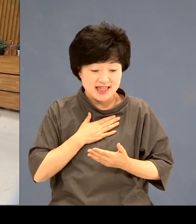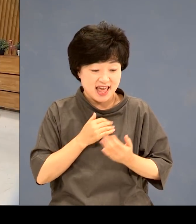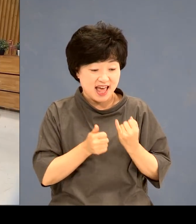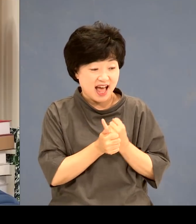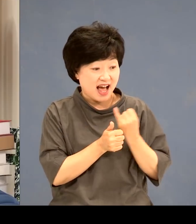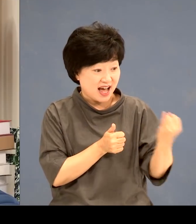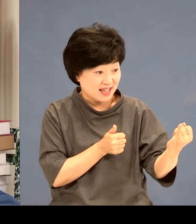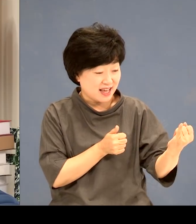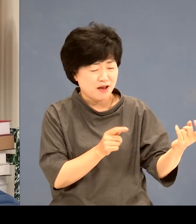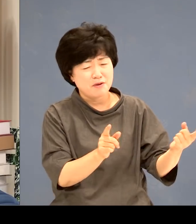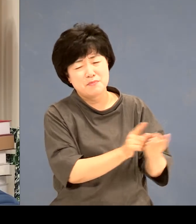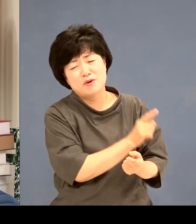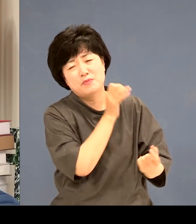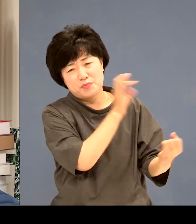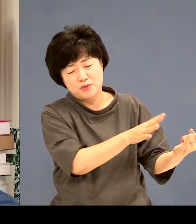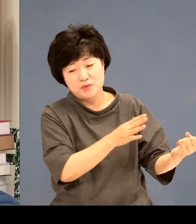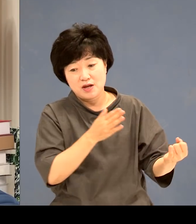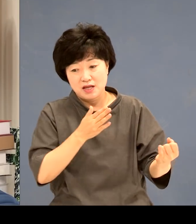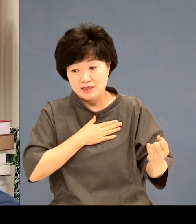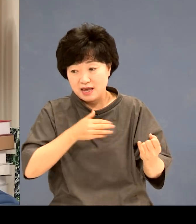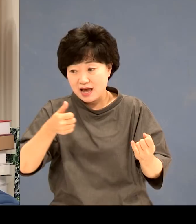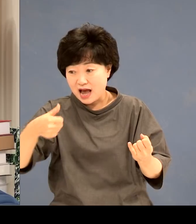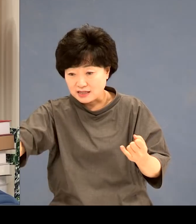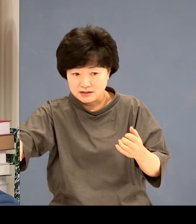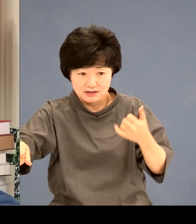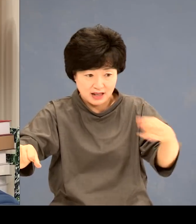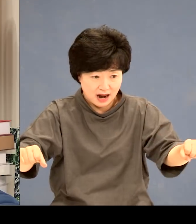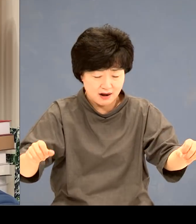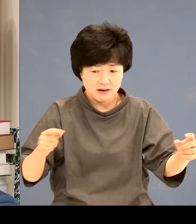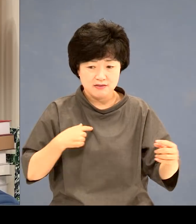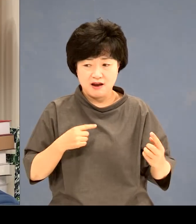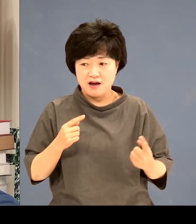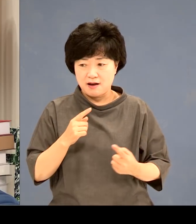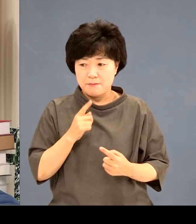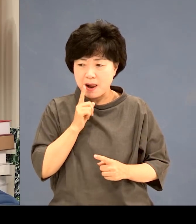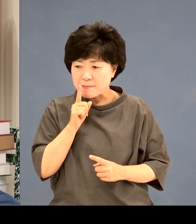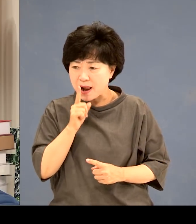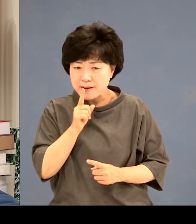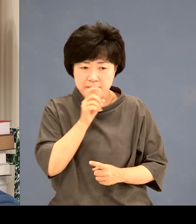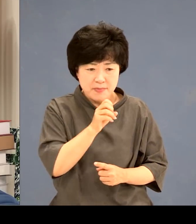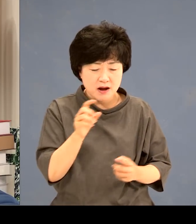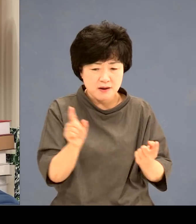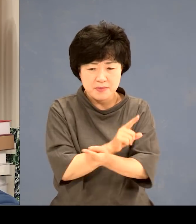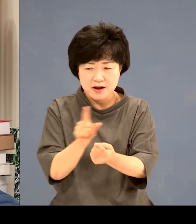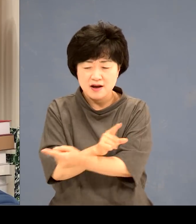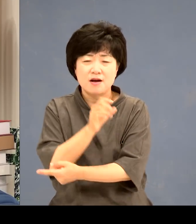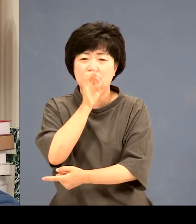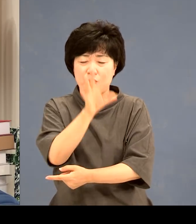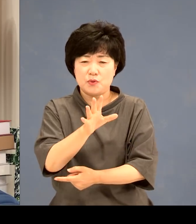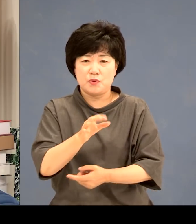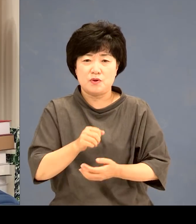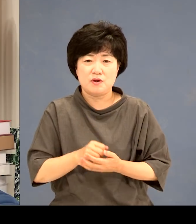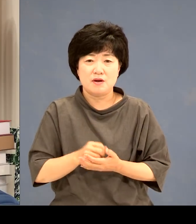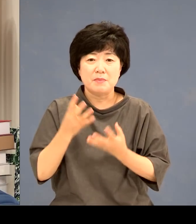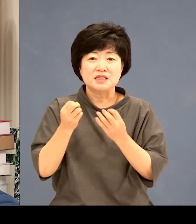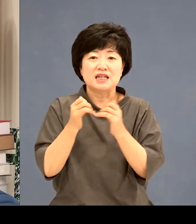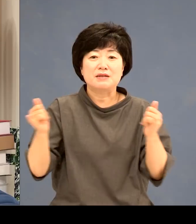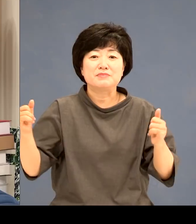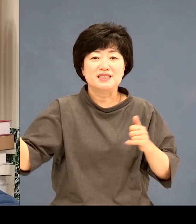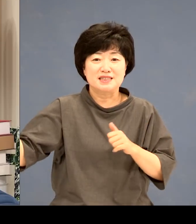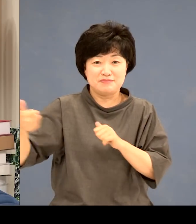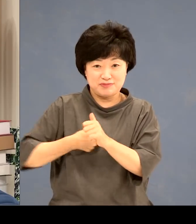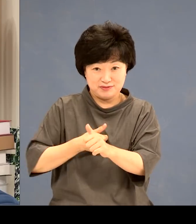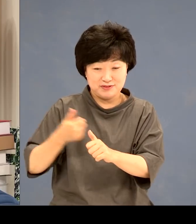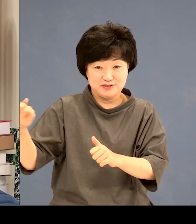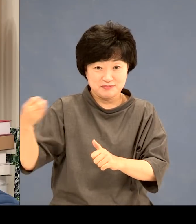하면서 회개하고 하나님과의 그런 구원의 감격과 첫사랑을 다시 하나님께서 일으켜 주셨고요. 그래서 하나님 제가